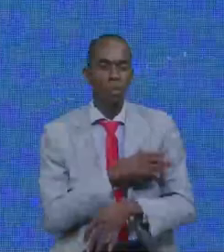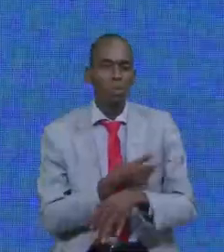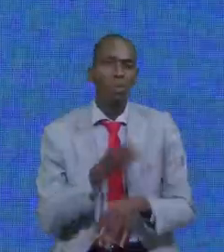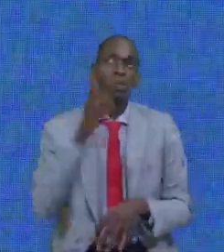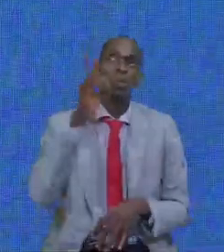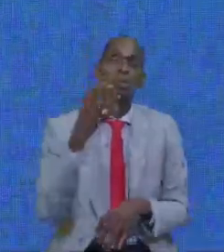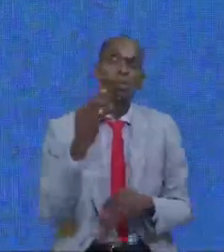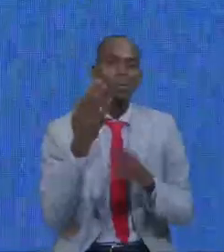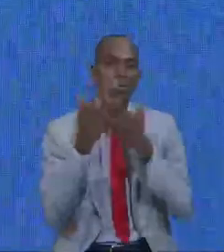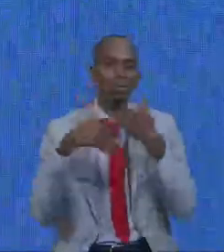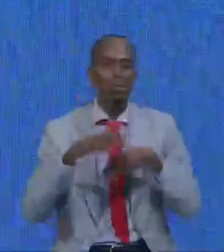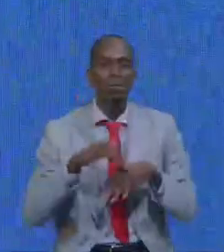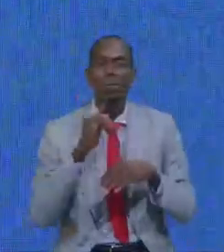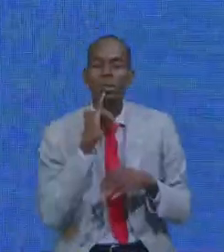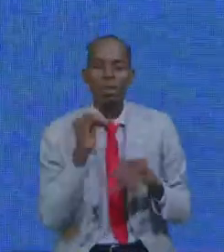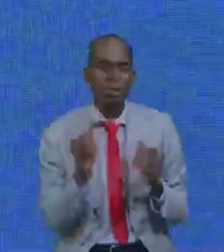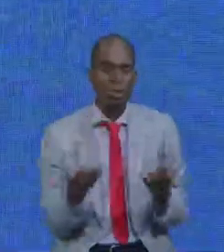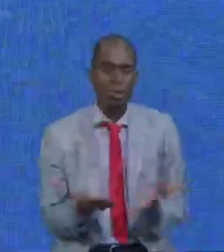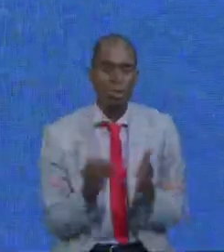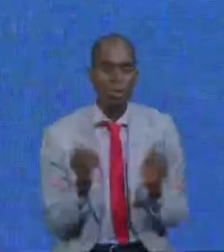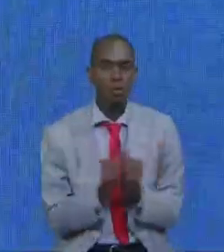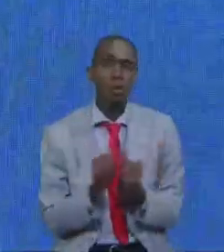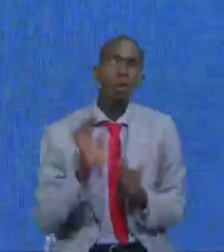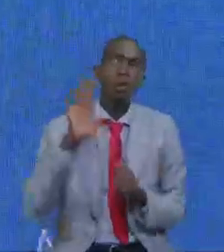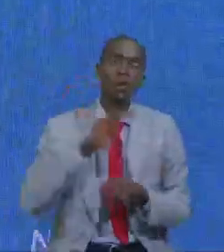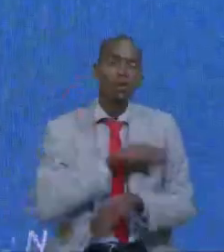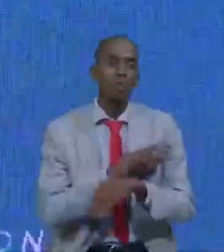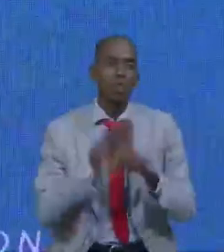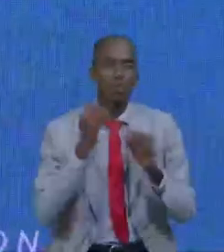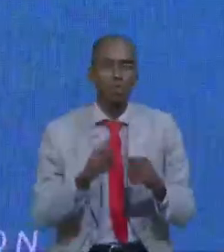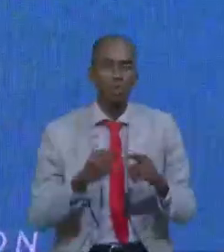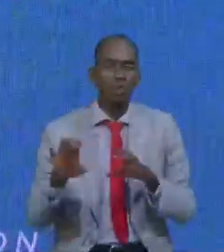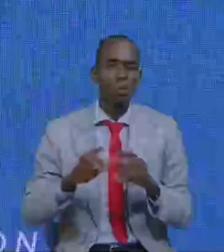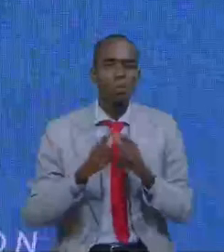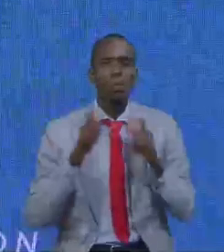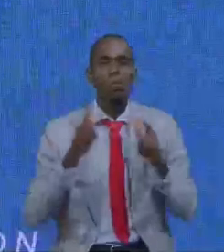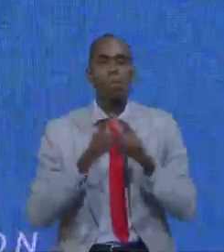Le Dieu Tout-Puissant est là avec sa grande puissance pour faire de grandes, grandes choses.